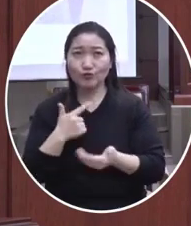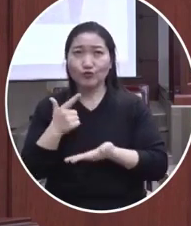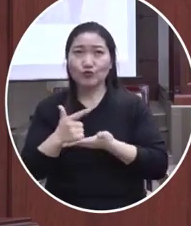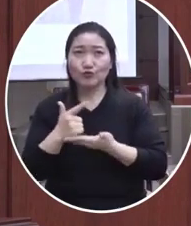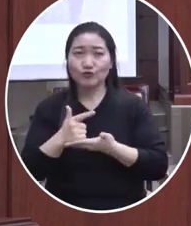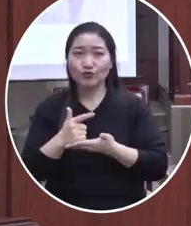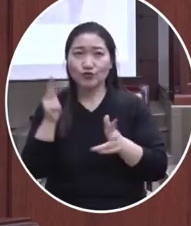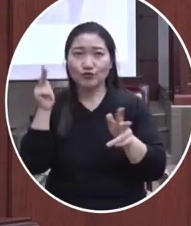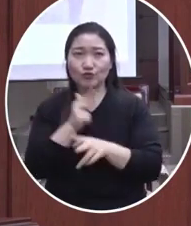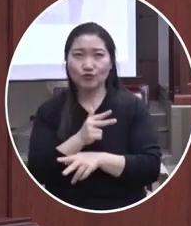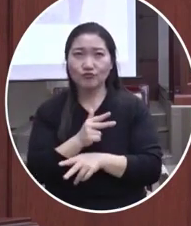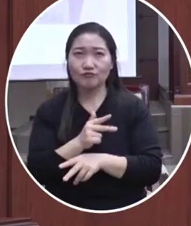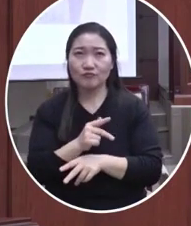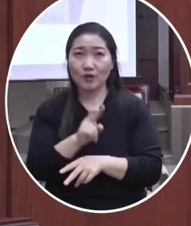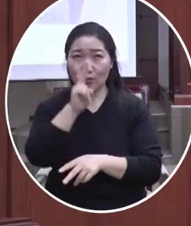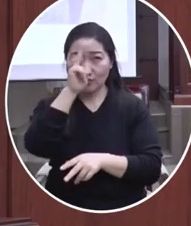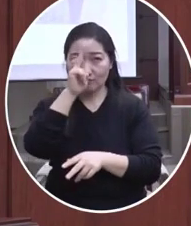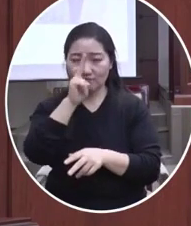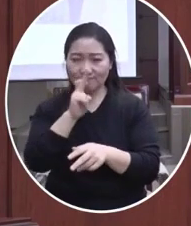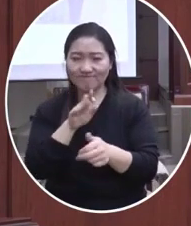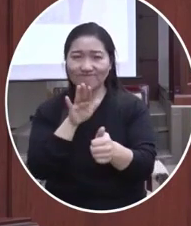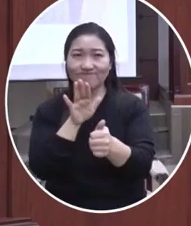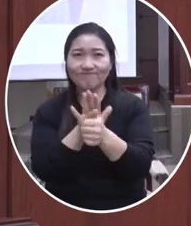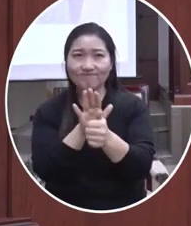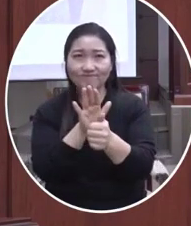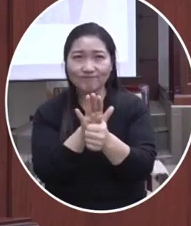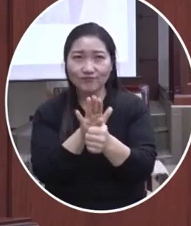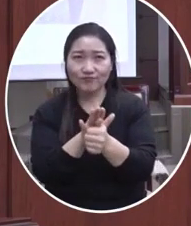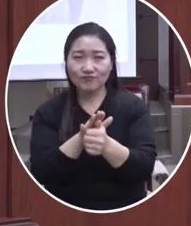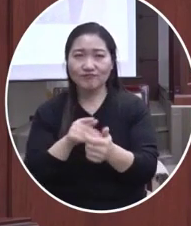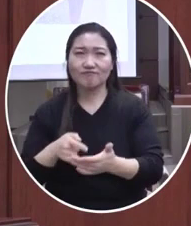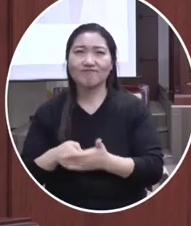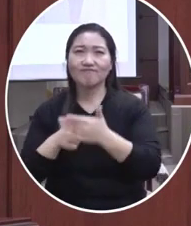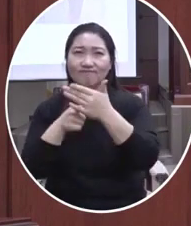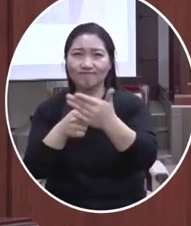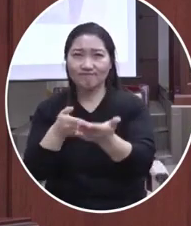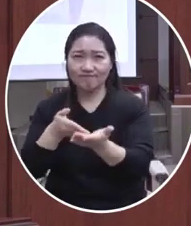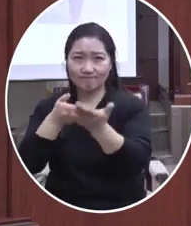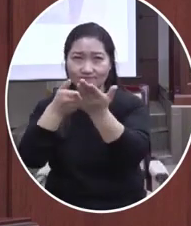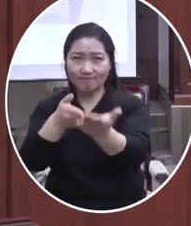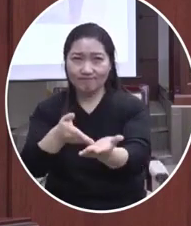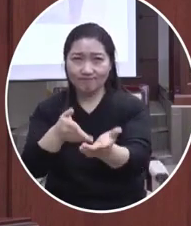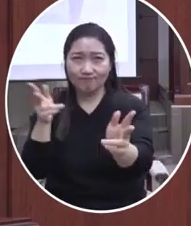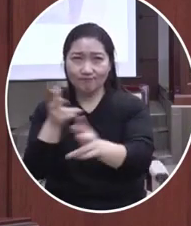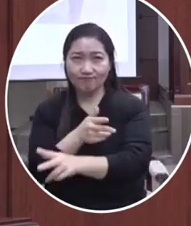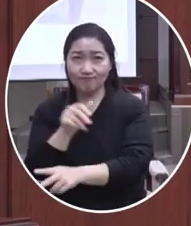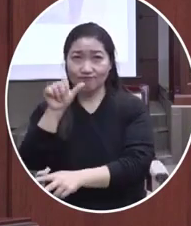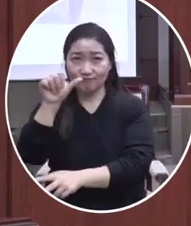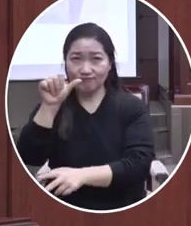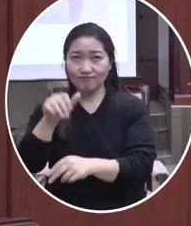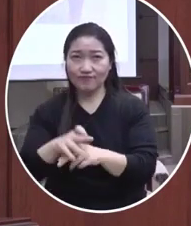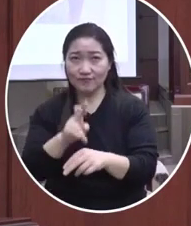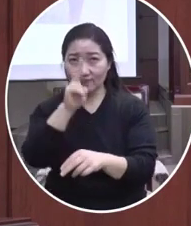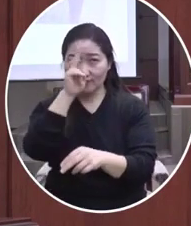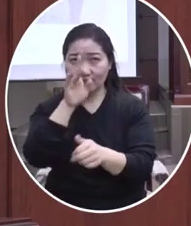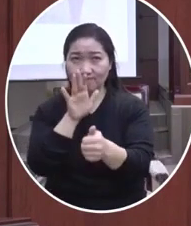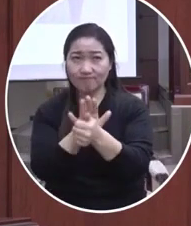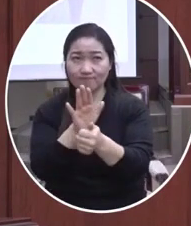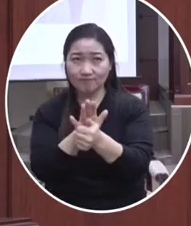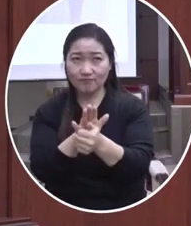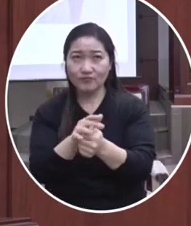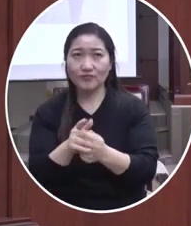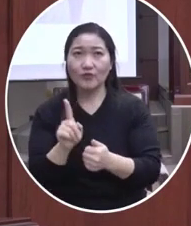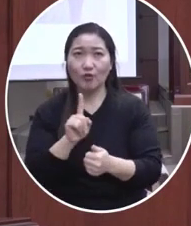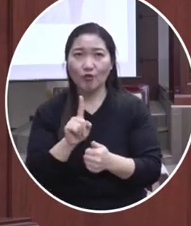있도록 우리 구가 주 5일 점심 밥상을 선도적으로 추진할 것을 제안합니다. 주 5일 점심 밥상이